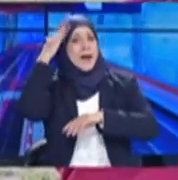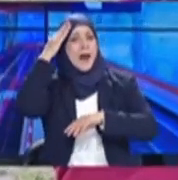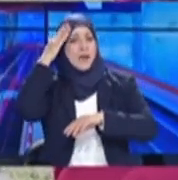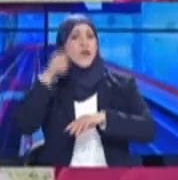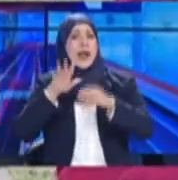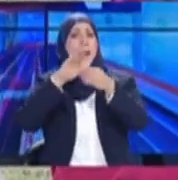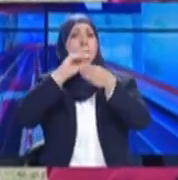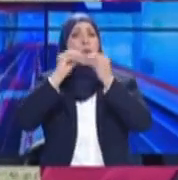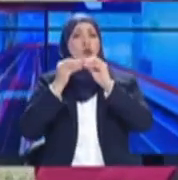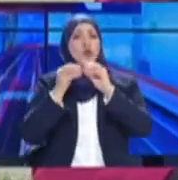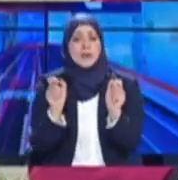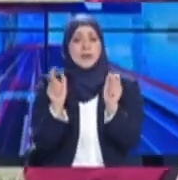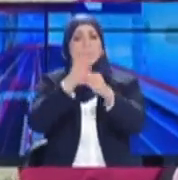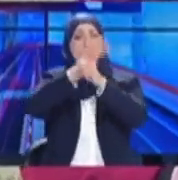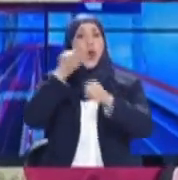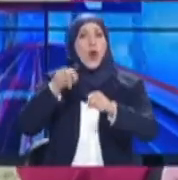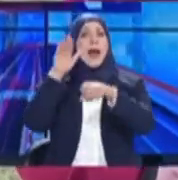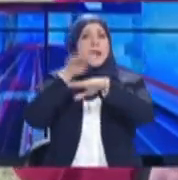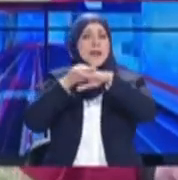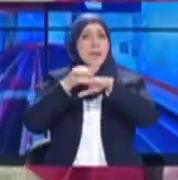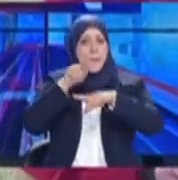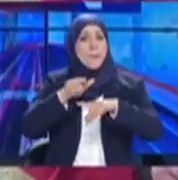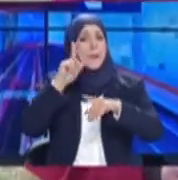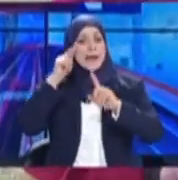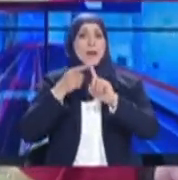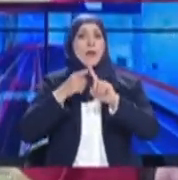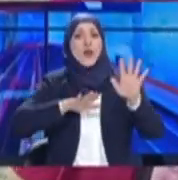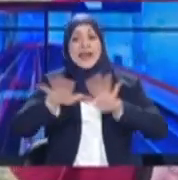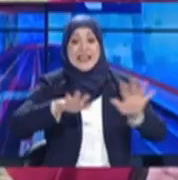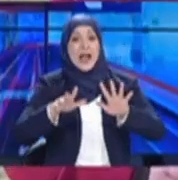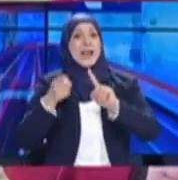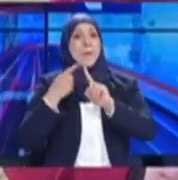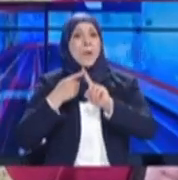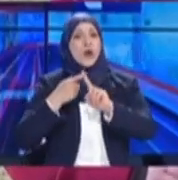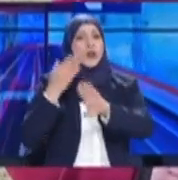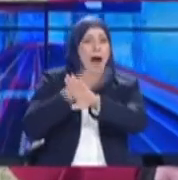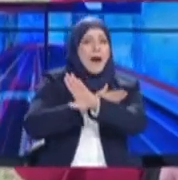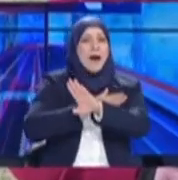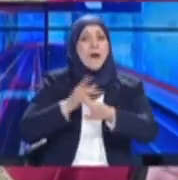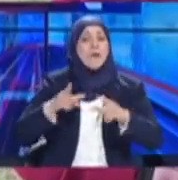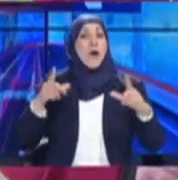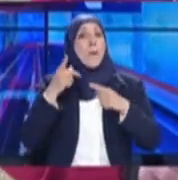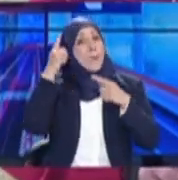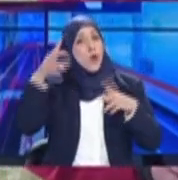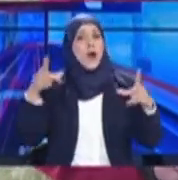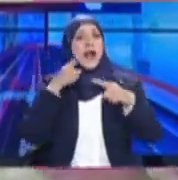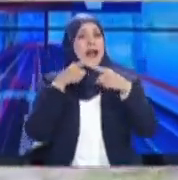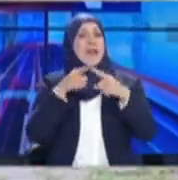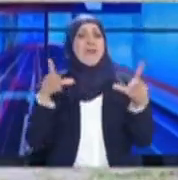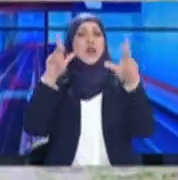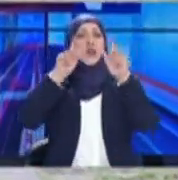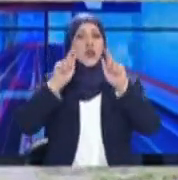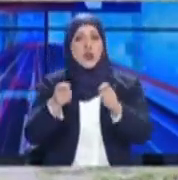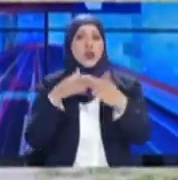ال حضر التجول وكان فما جمله من الاجراءات السابقه لمنع انتشار فيروس كورونا في وليس الجسرين